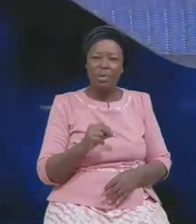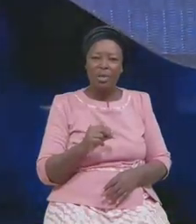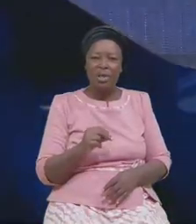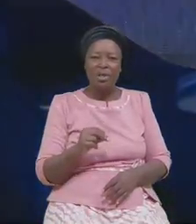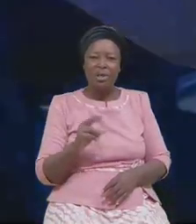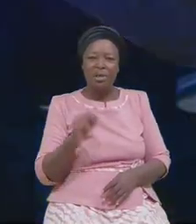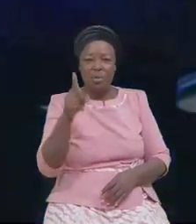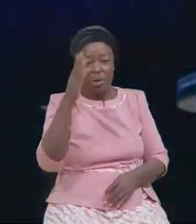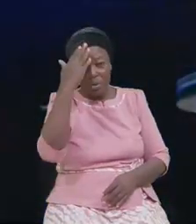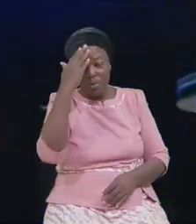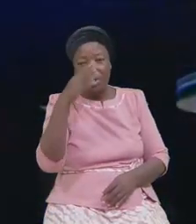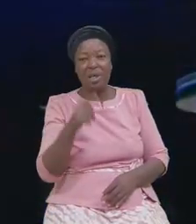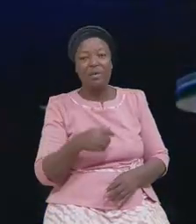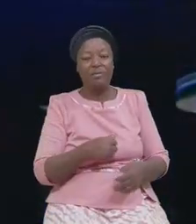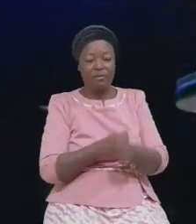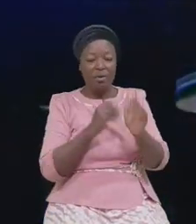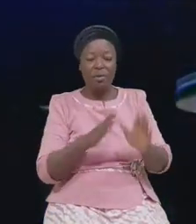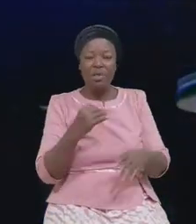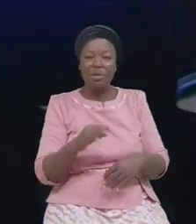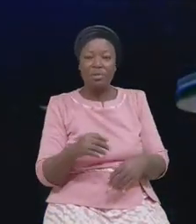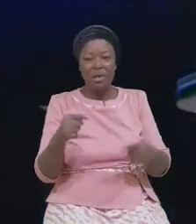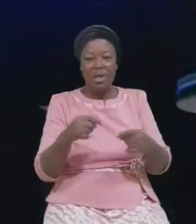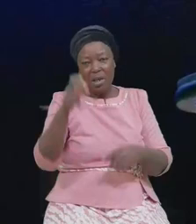font, ils voudraient